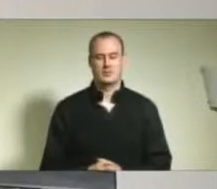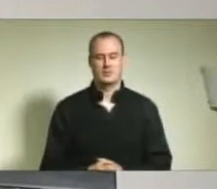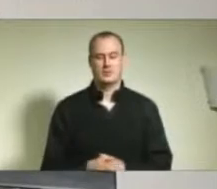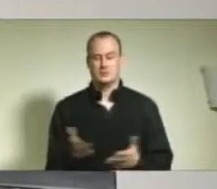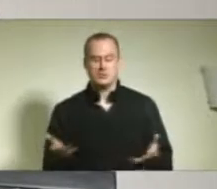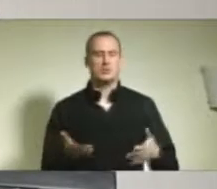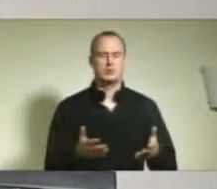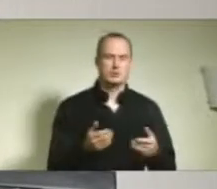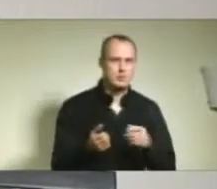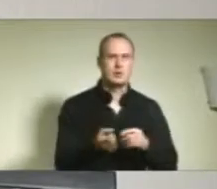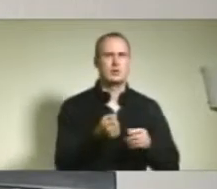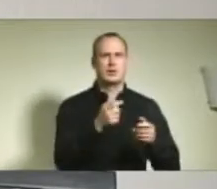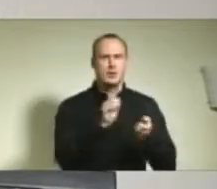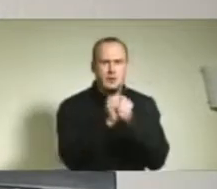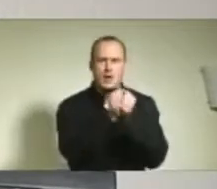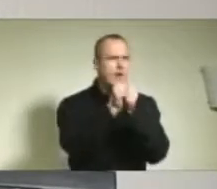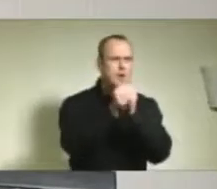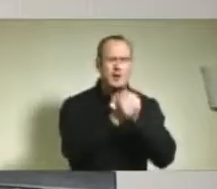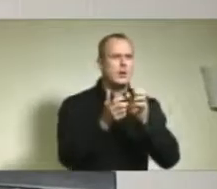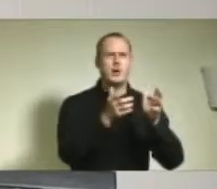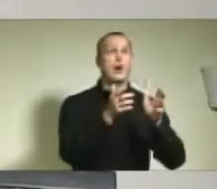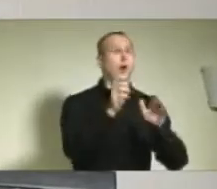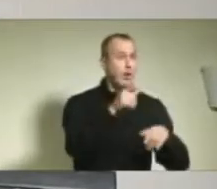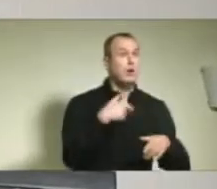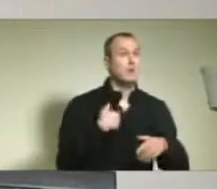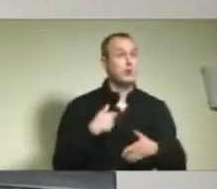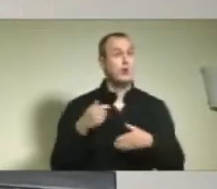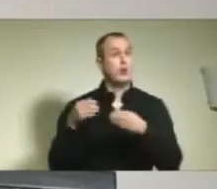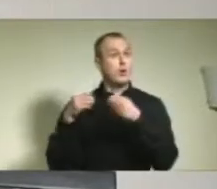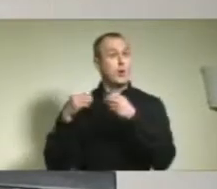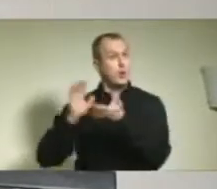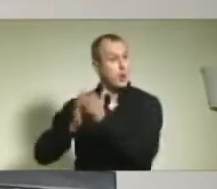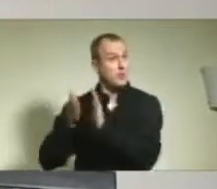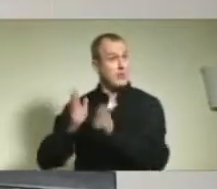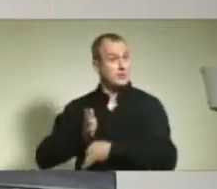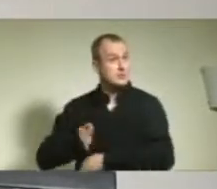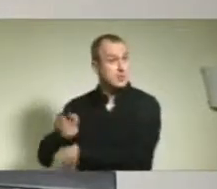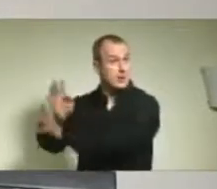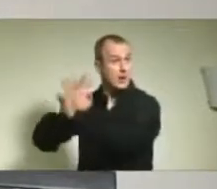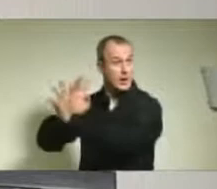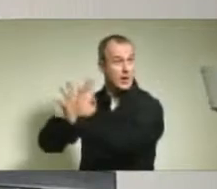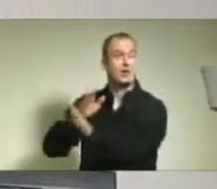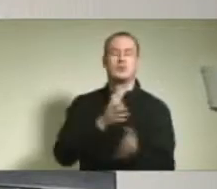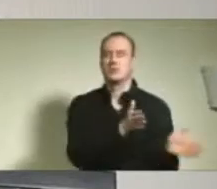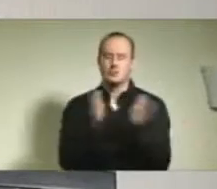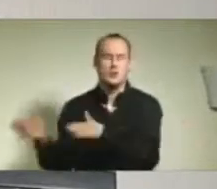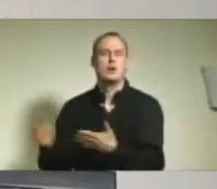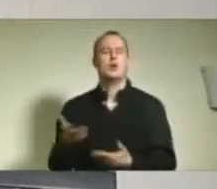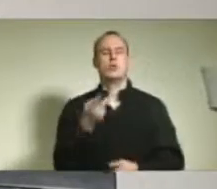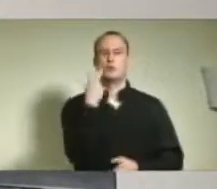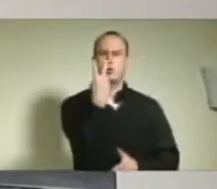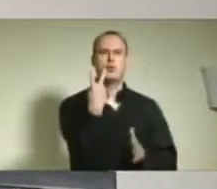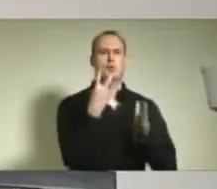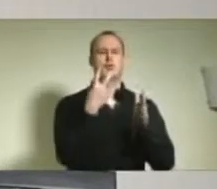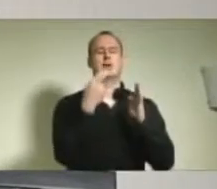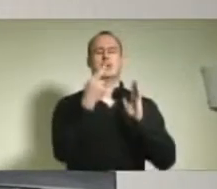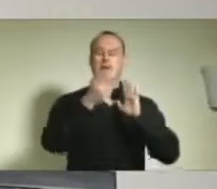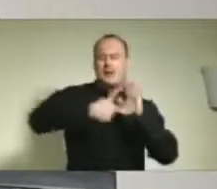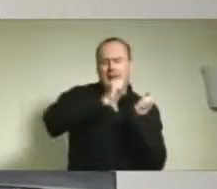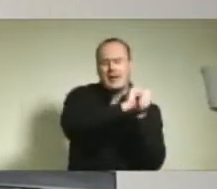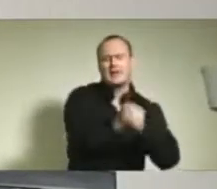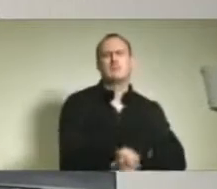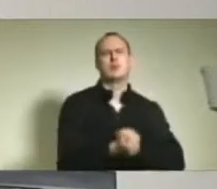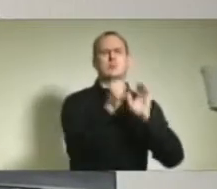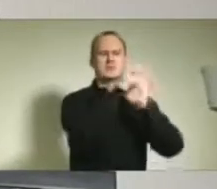Poste, à se tourner vers le commercial. On a donc subi 2 réformes statutaires, 3 directives européennes et des réorganisations de